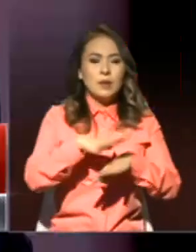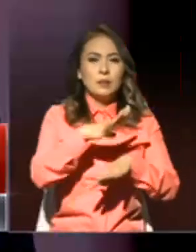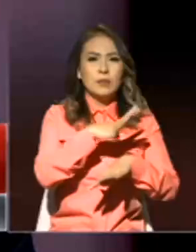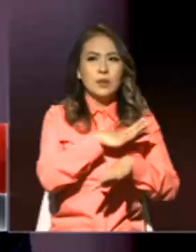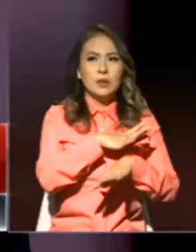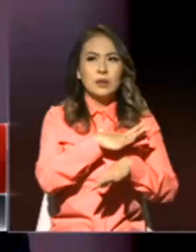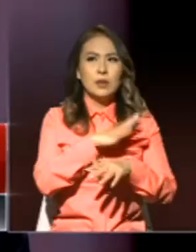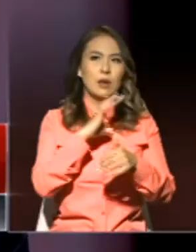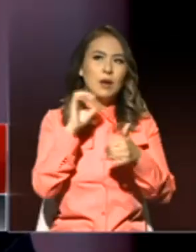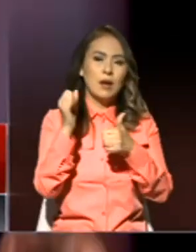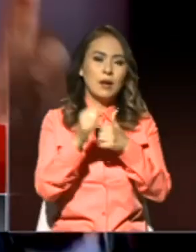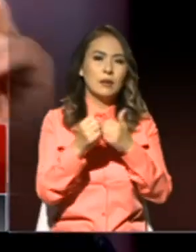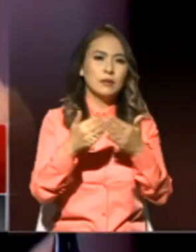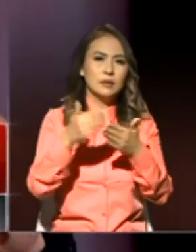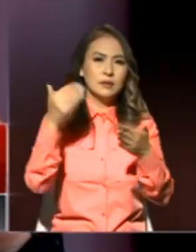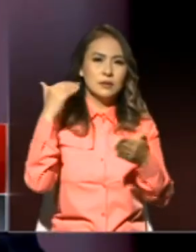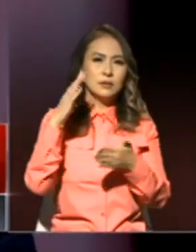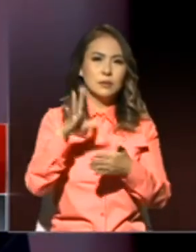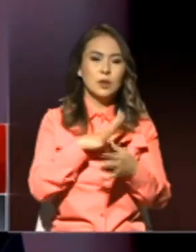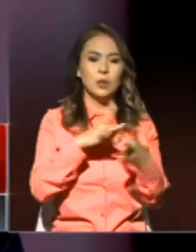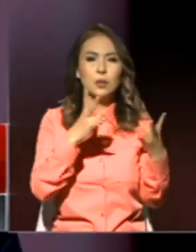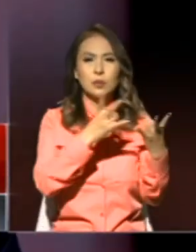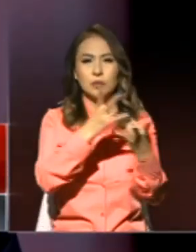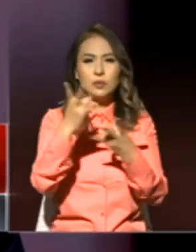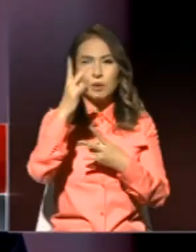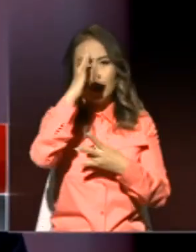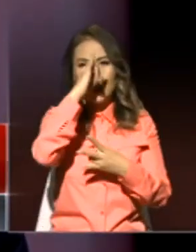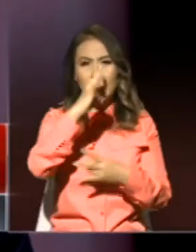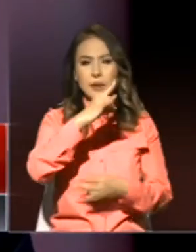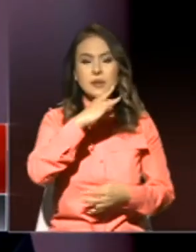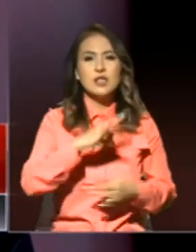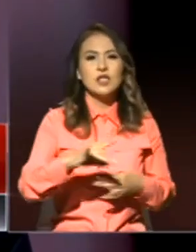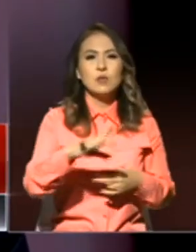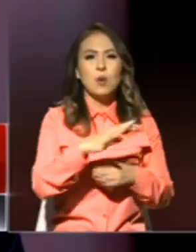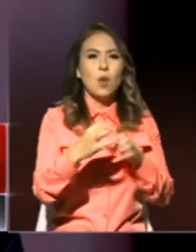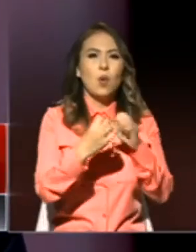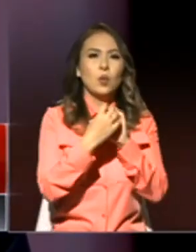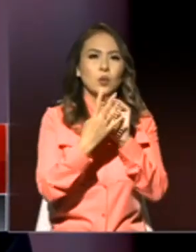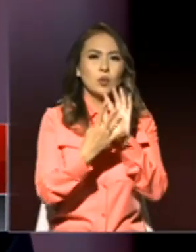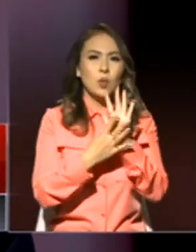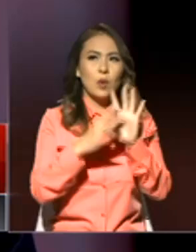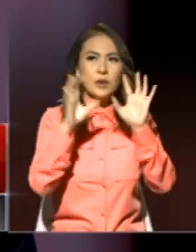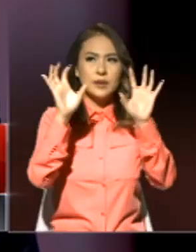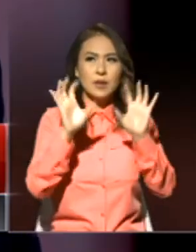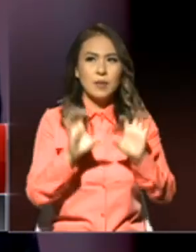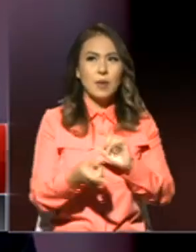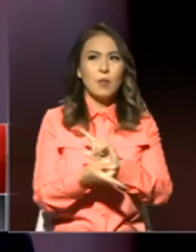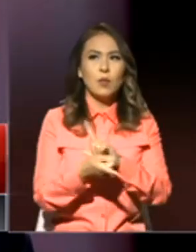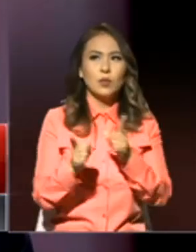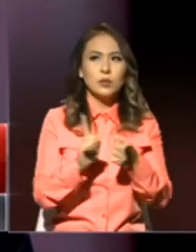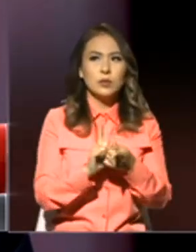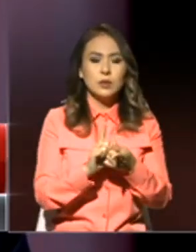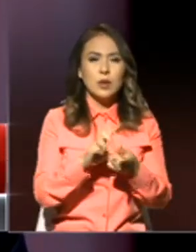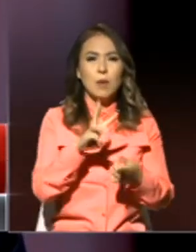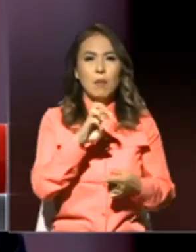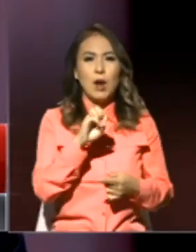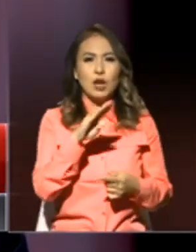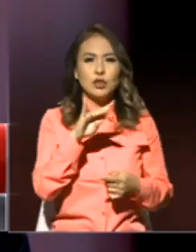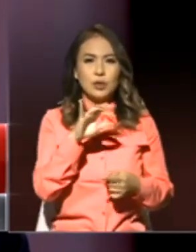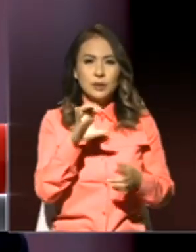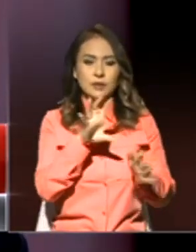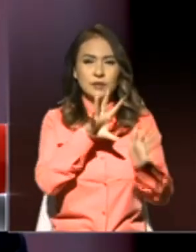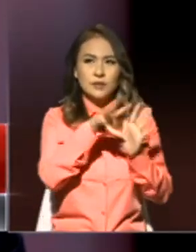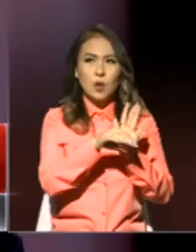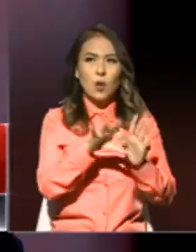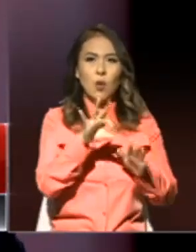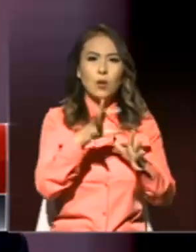алдындағы депутаттардың кезінде тиісті Қазақстан Республикасының 19 заңнамасына өзгеріс енгізіліп, мәжіліске кірді сол кезде.